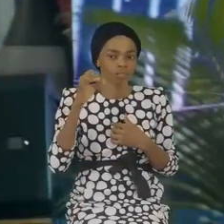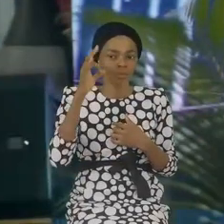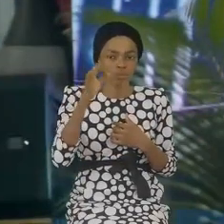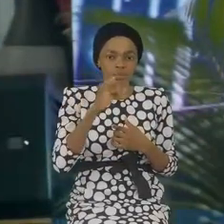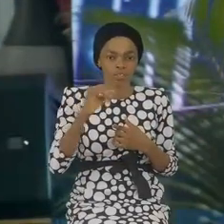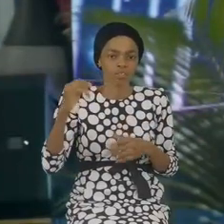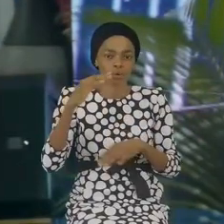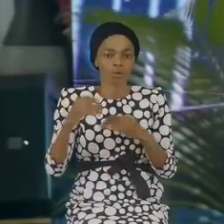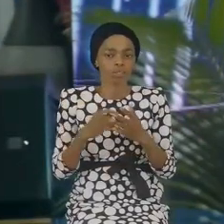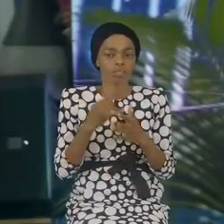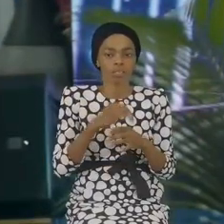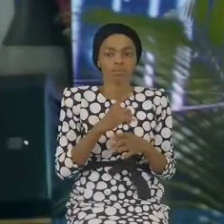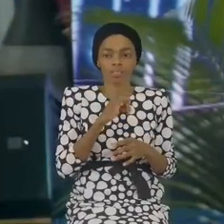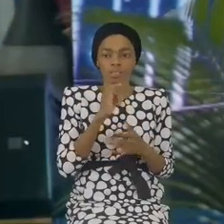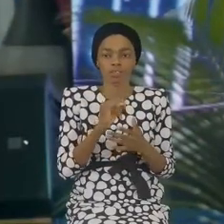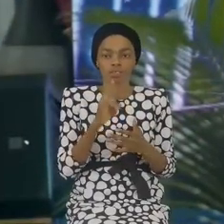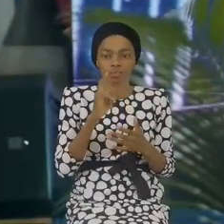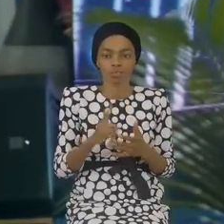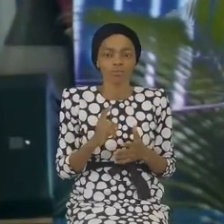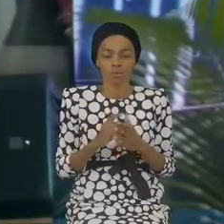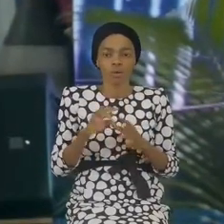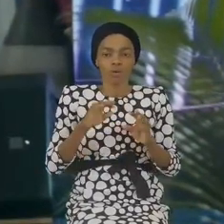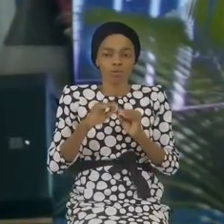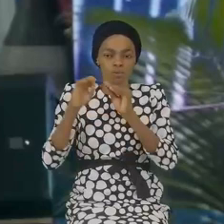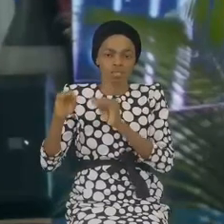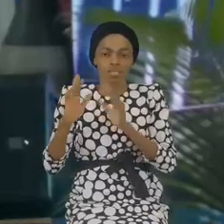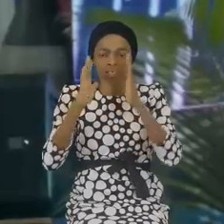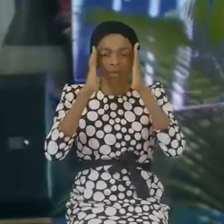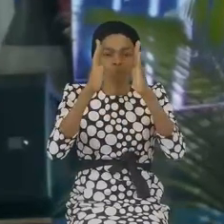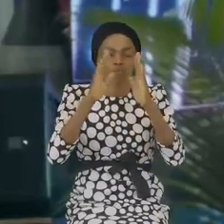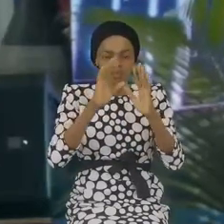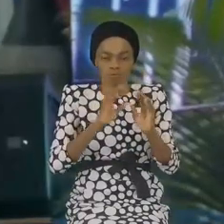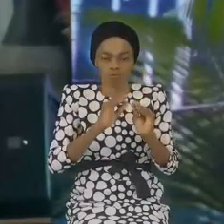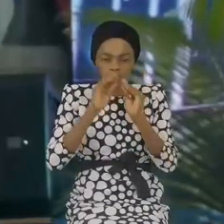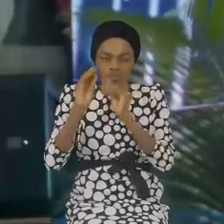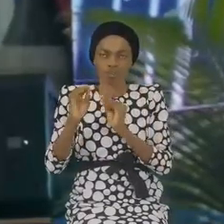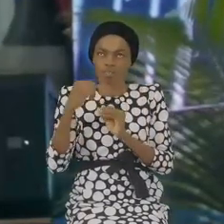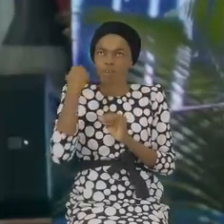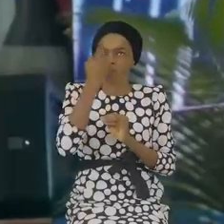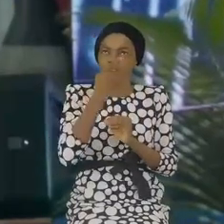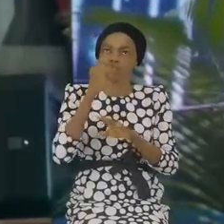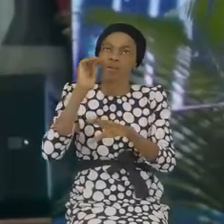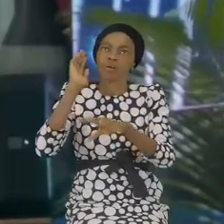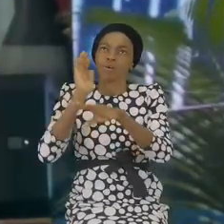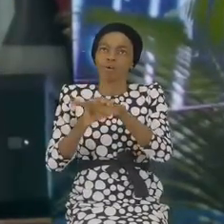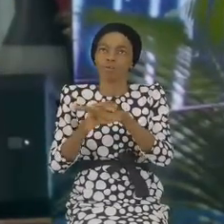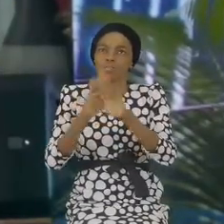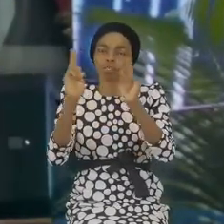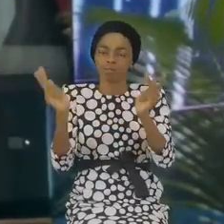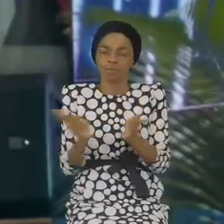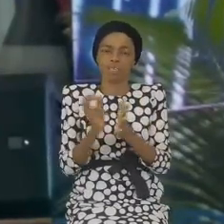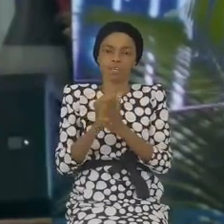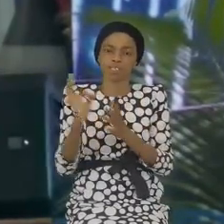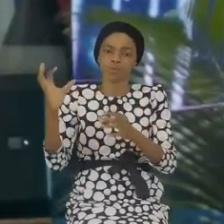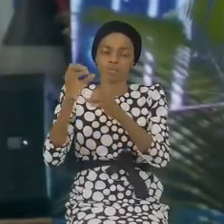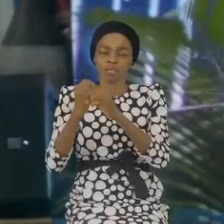devaient donc fixer leur concentration, fixer leur foi sur leur destination.